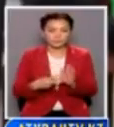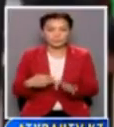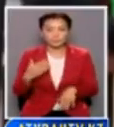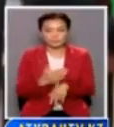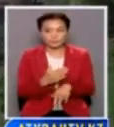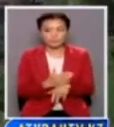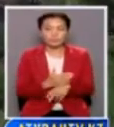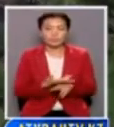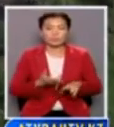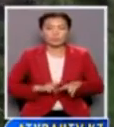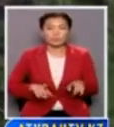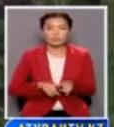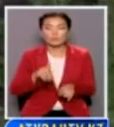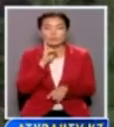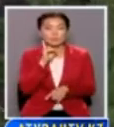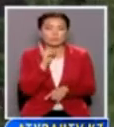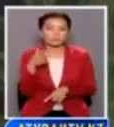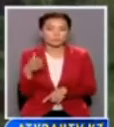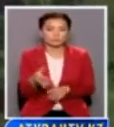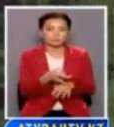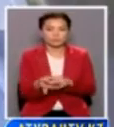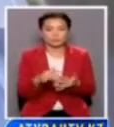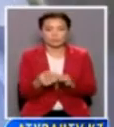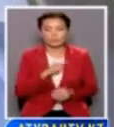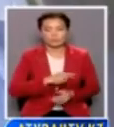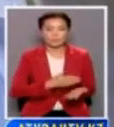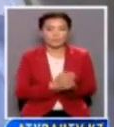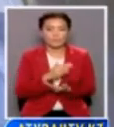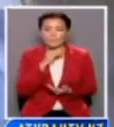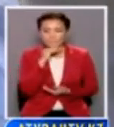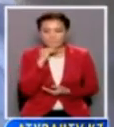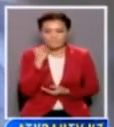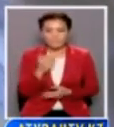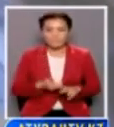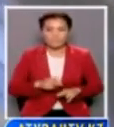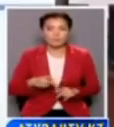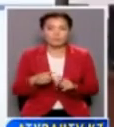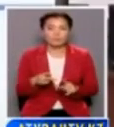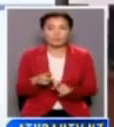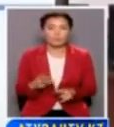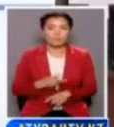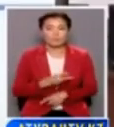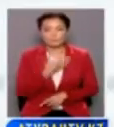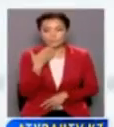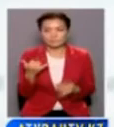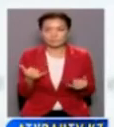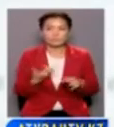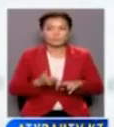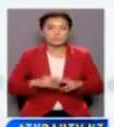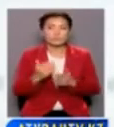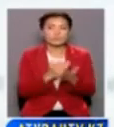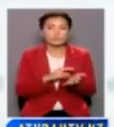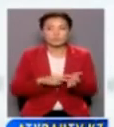бар, бары барау, бірақ жастар жағы Шалғай елді мекенде қызмет етуге құлықсыз. Екіншіден ынта жоқ. Қазір дәл осы